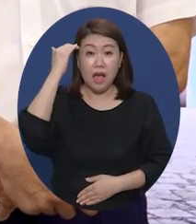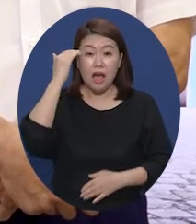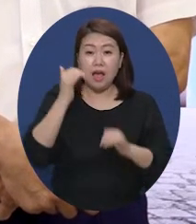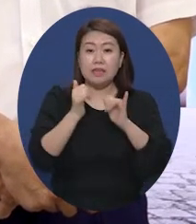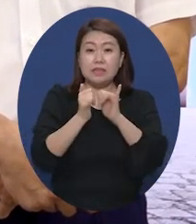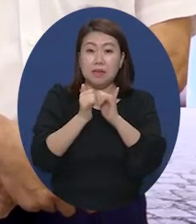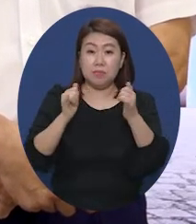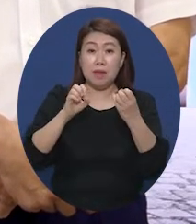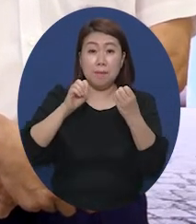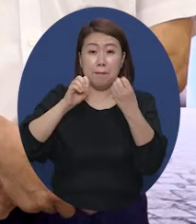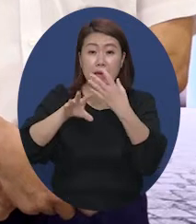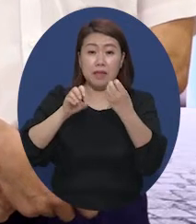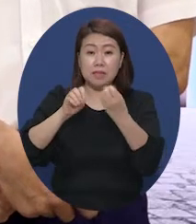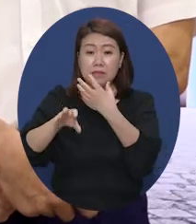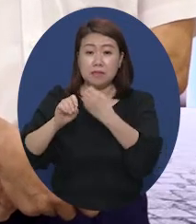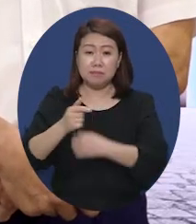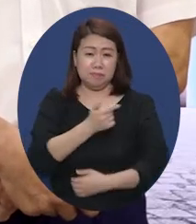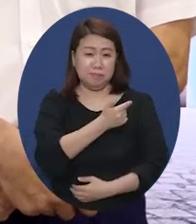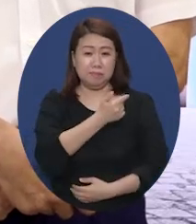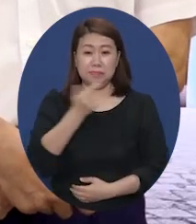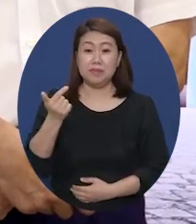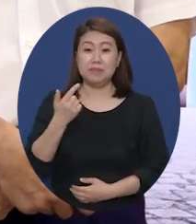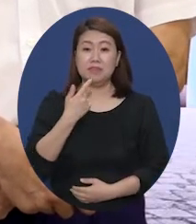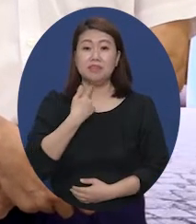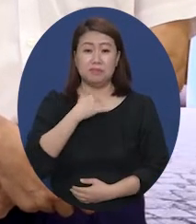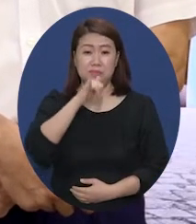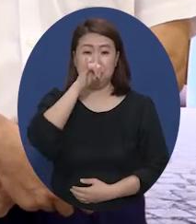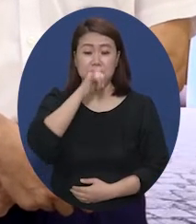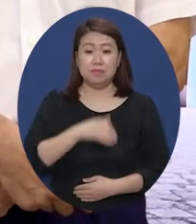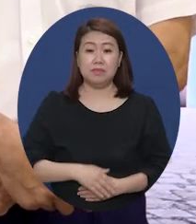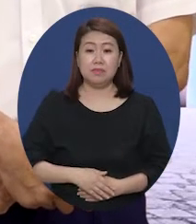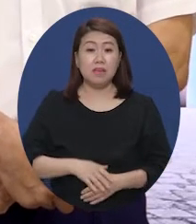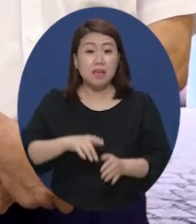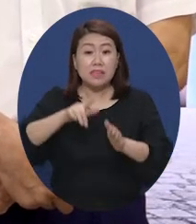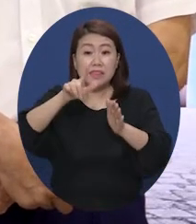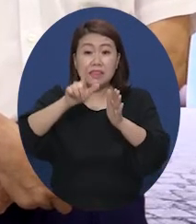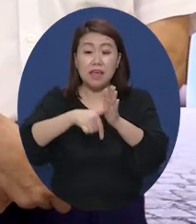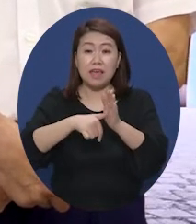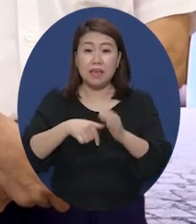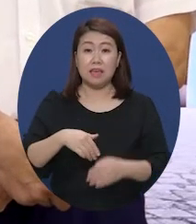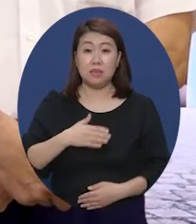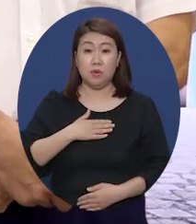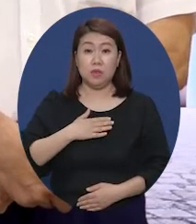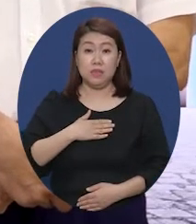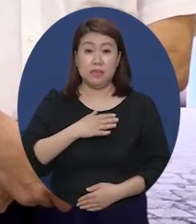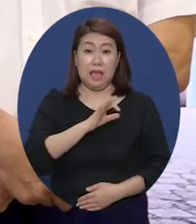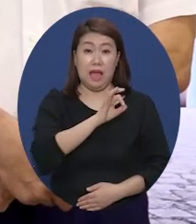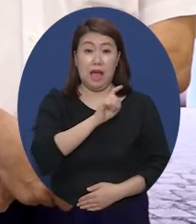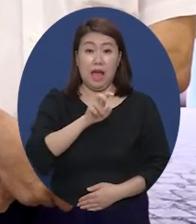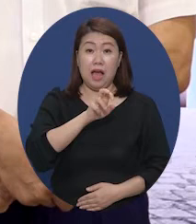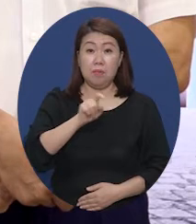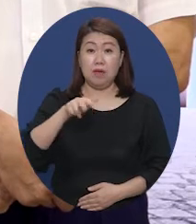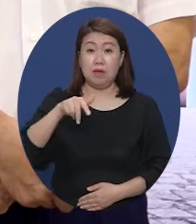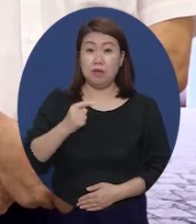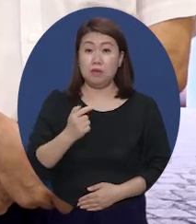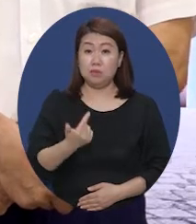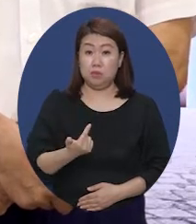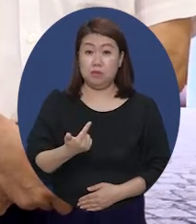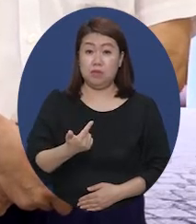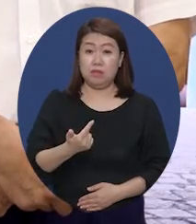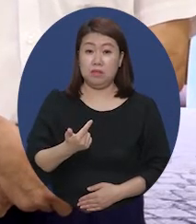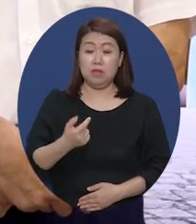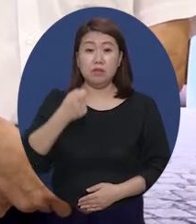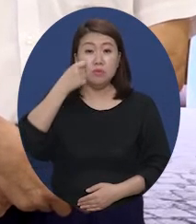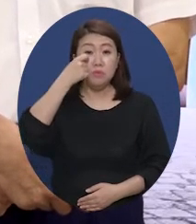국내 시청자들이 엄청난 반향을 불러일으킨 적이 있었습니다. 사실 그때 저는 그 아마존의 눈물이라고 하는